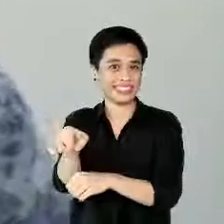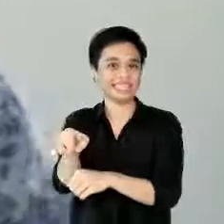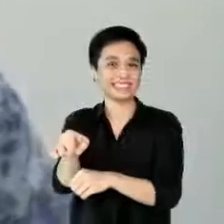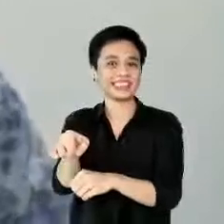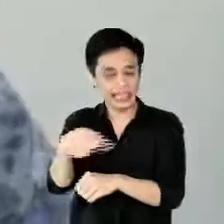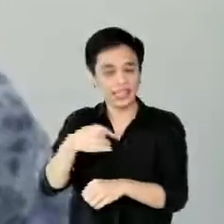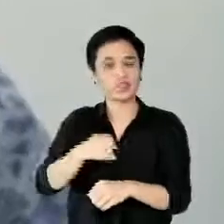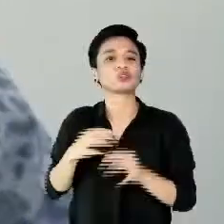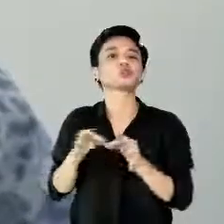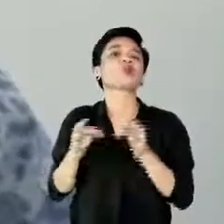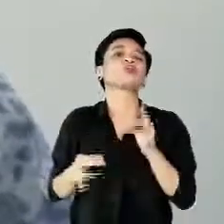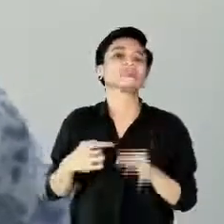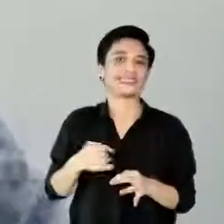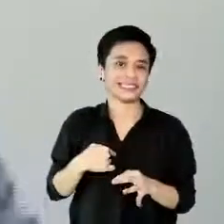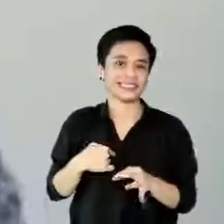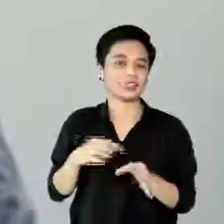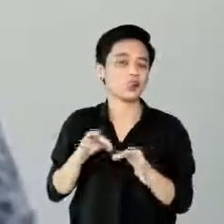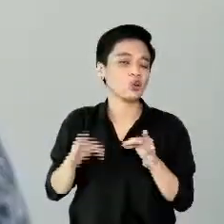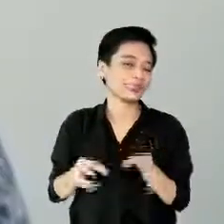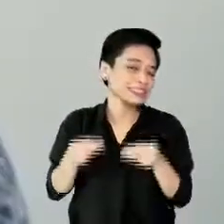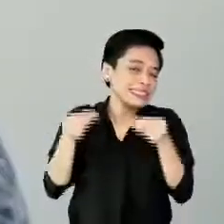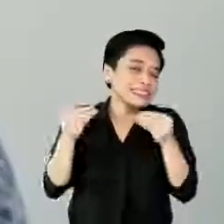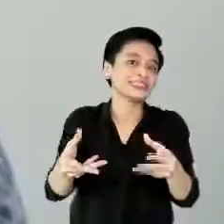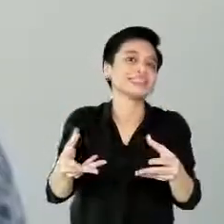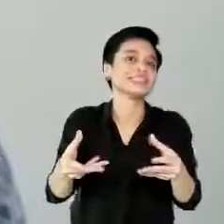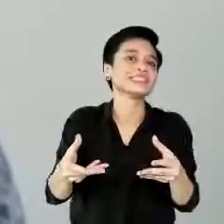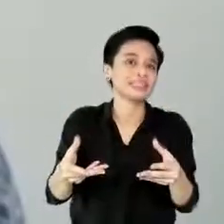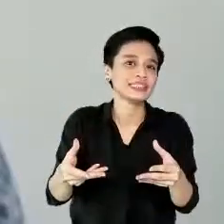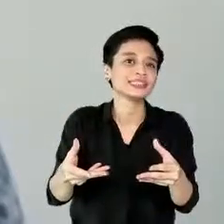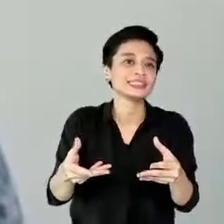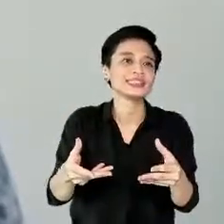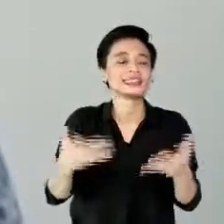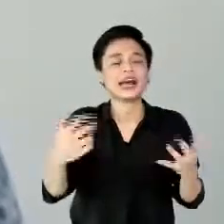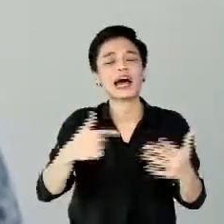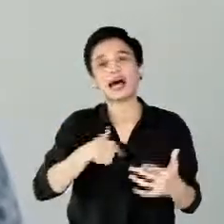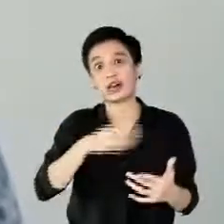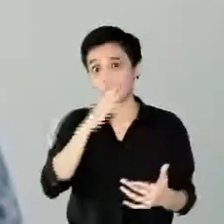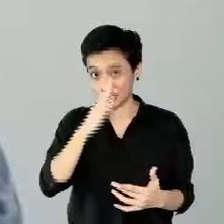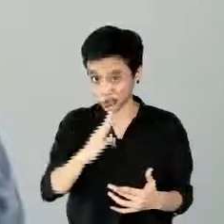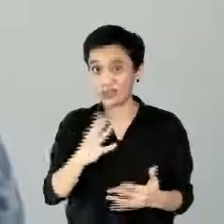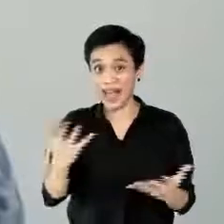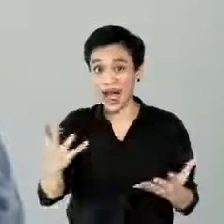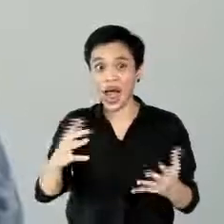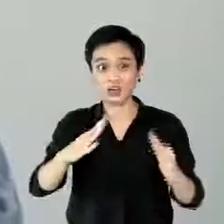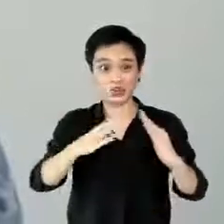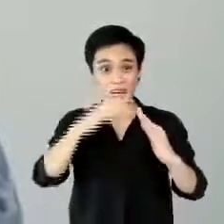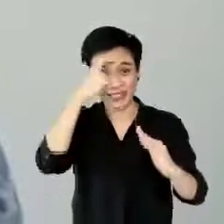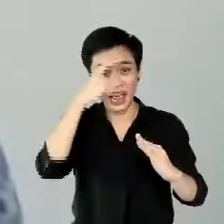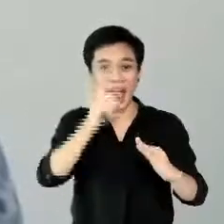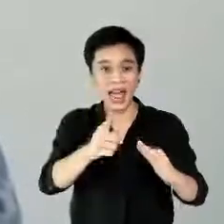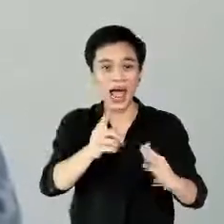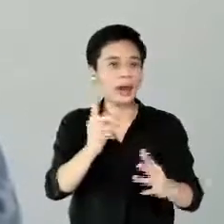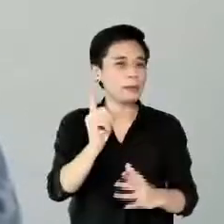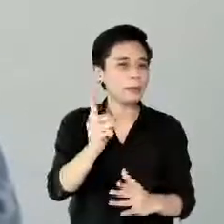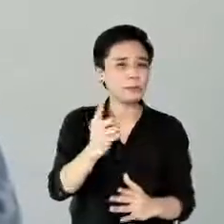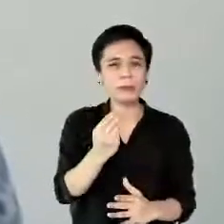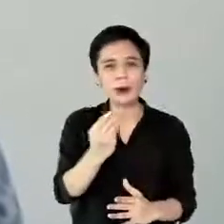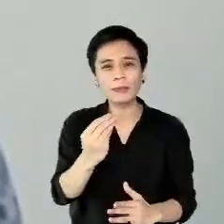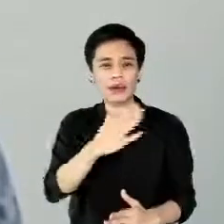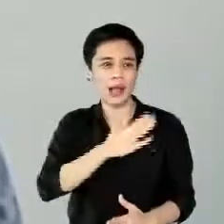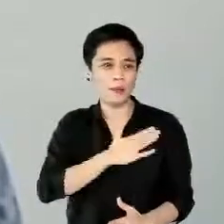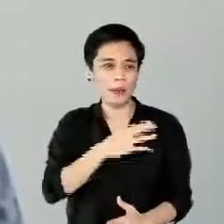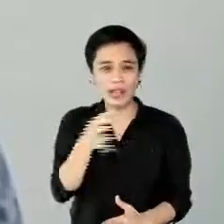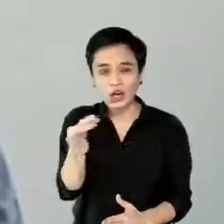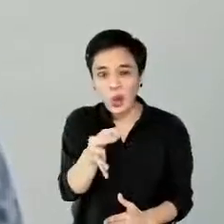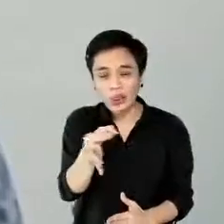meningkatkan layanan perawatan di rumah sakit rumah sakit yang ada memang judul ketahui beberapa kabupaten kota bornya